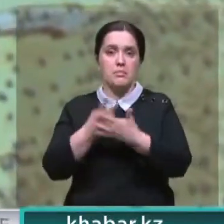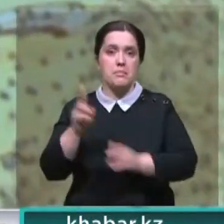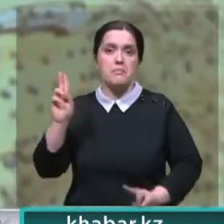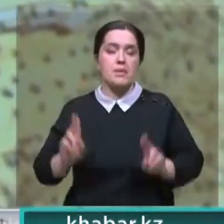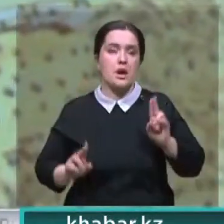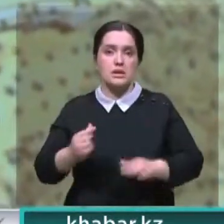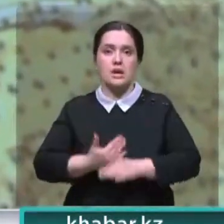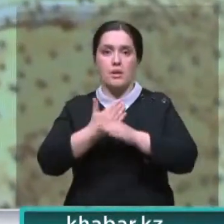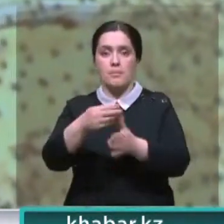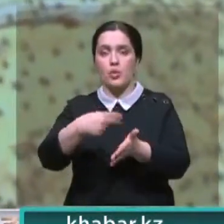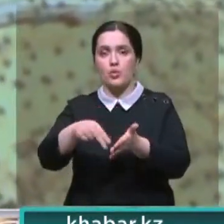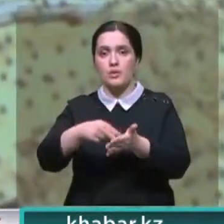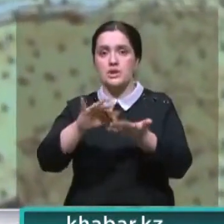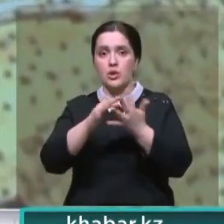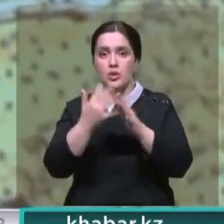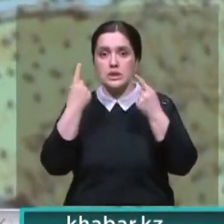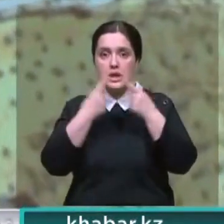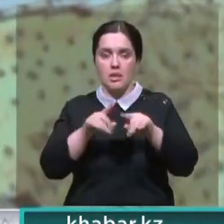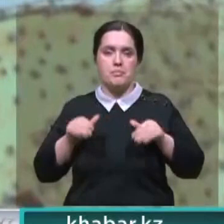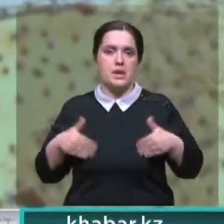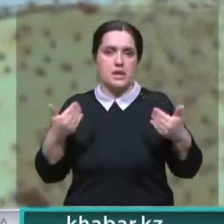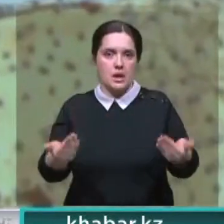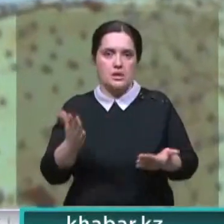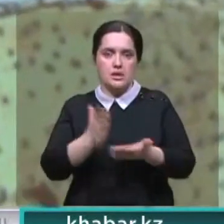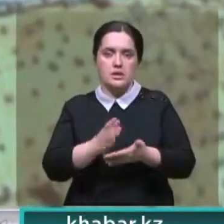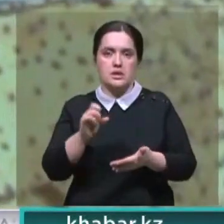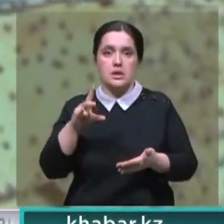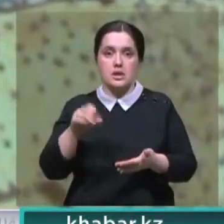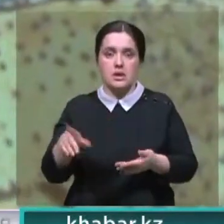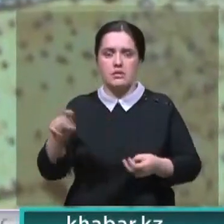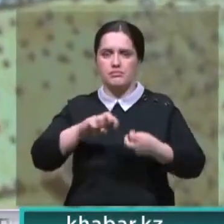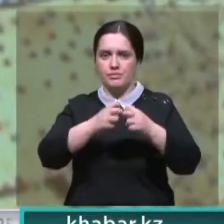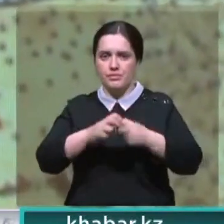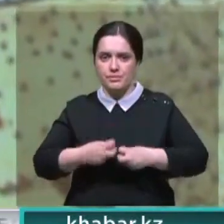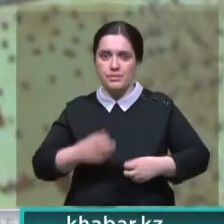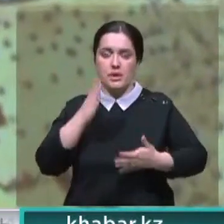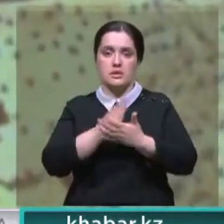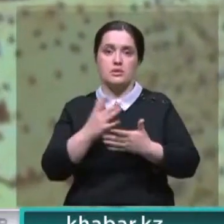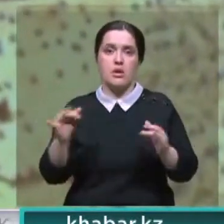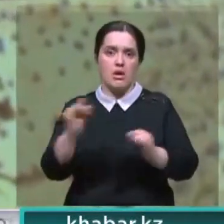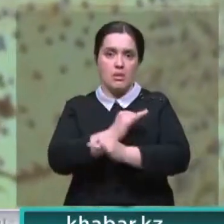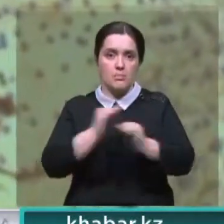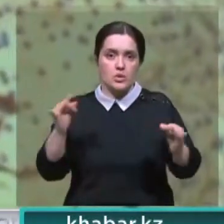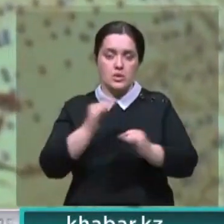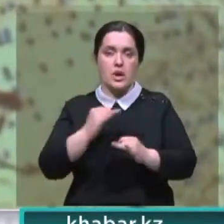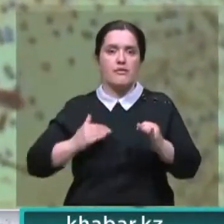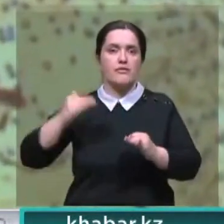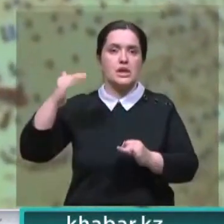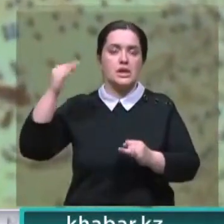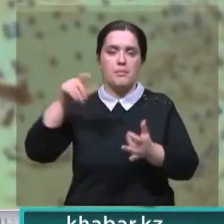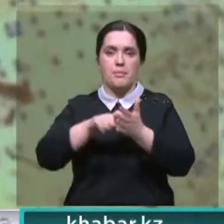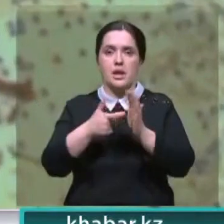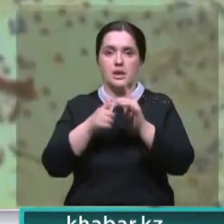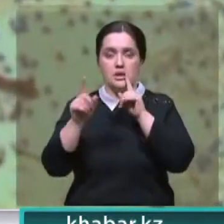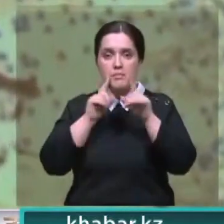Пересмотреть правила субсидирования покупки сельхозтехники предлагают сенаторы. Проблемные вопросы сферы сегодня обсудили в Верхней палате